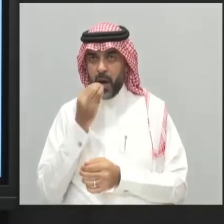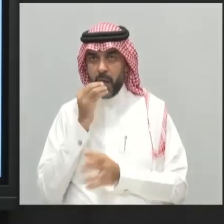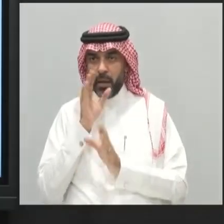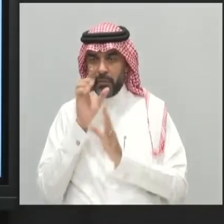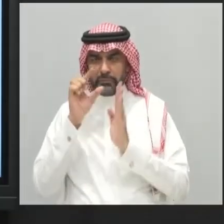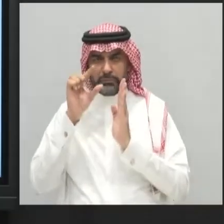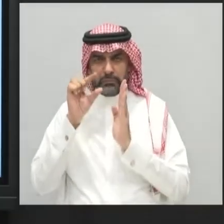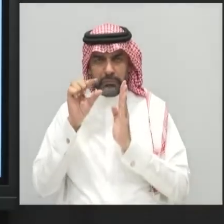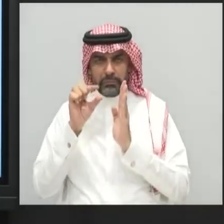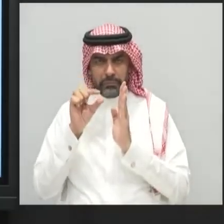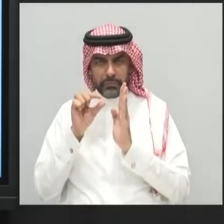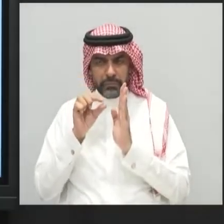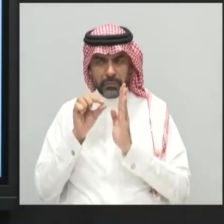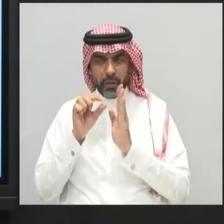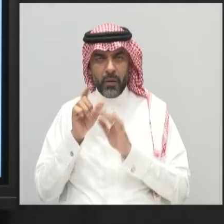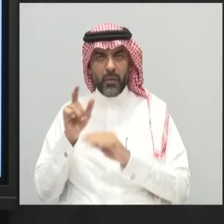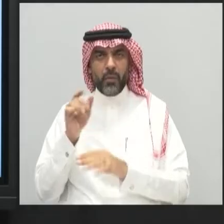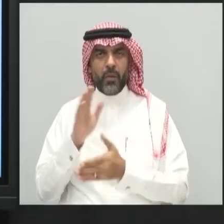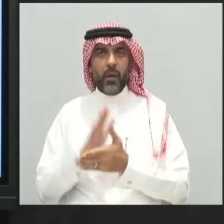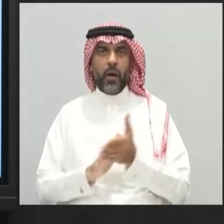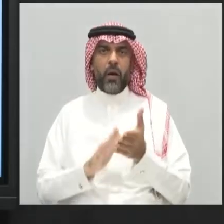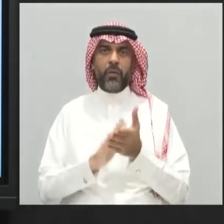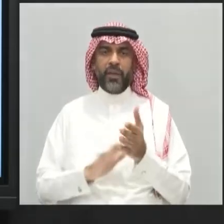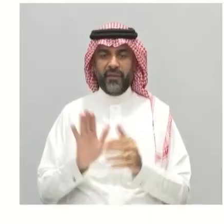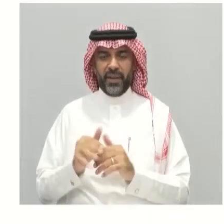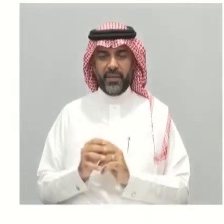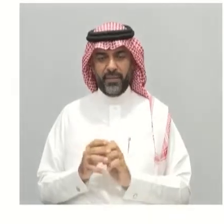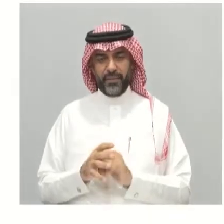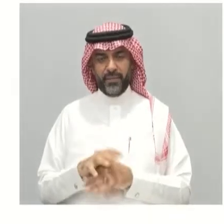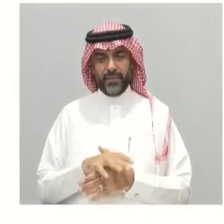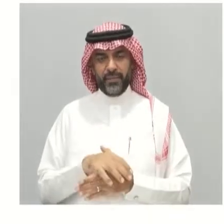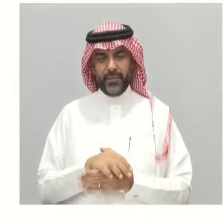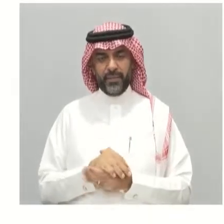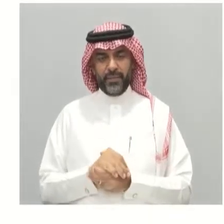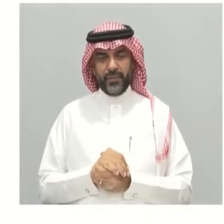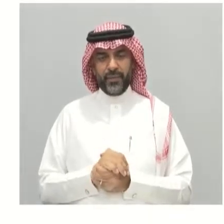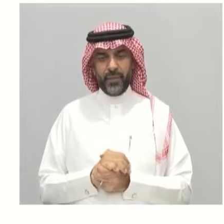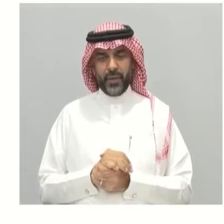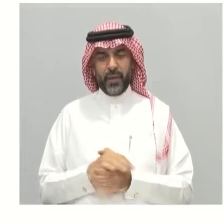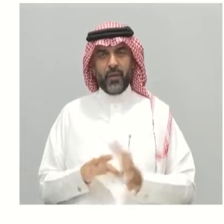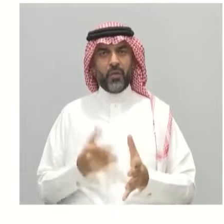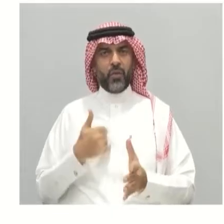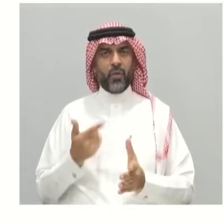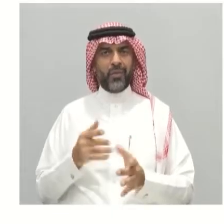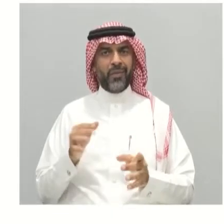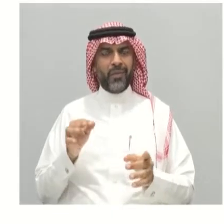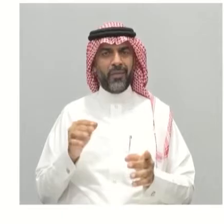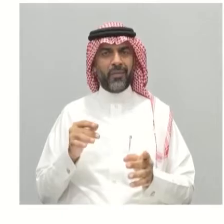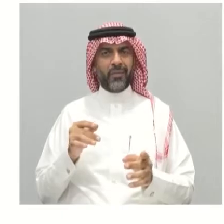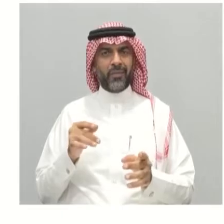نتيجه لهذه الظاهره وهي ظاهره ازهار الطحالب والذي يؤدي الى موت هذه